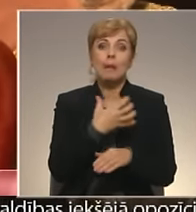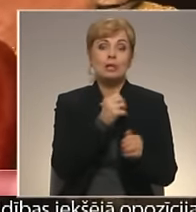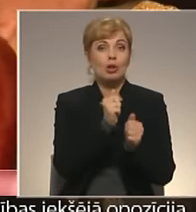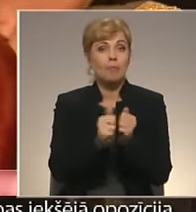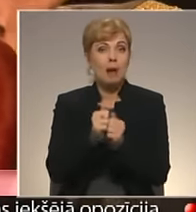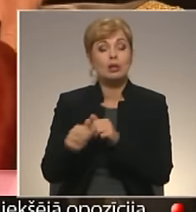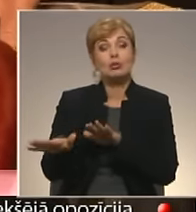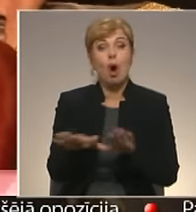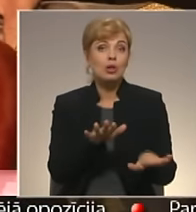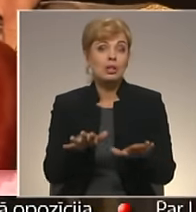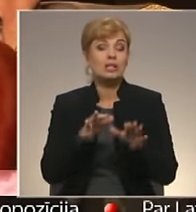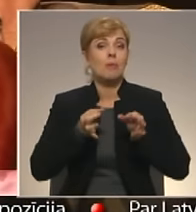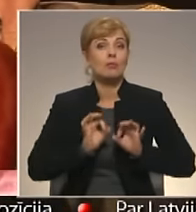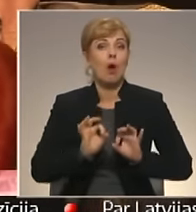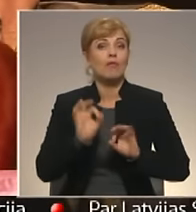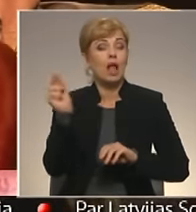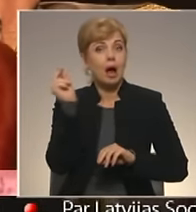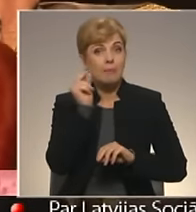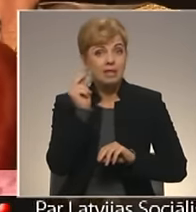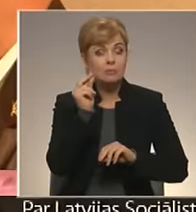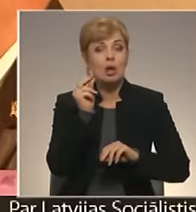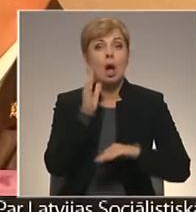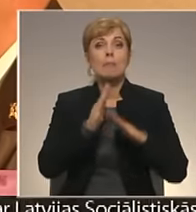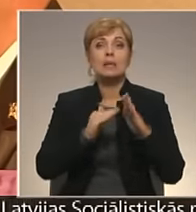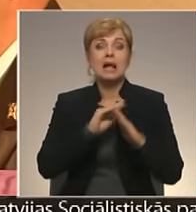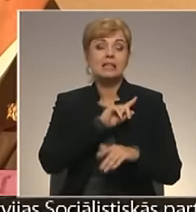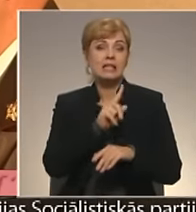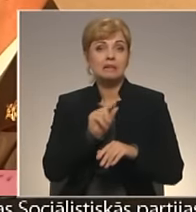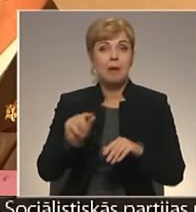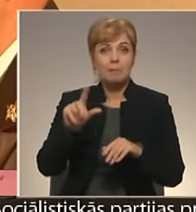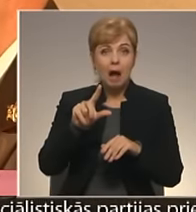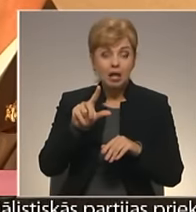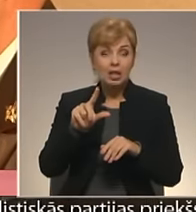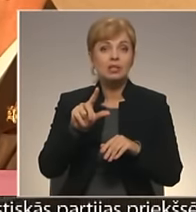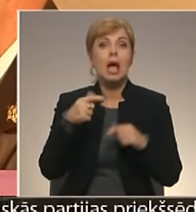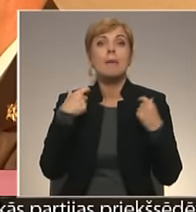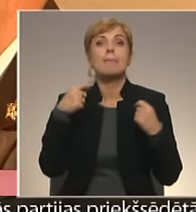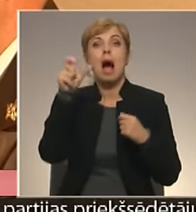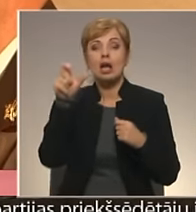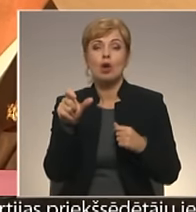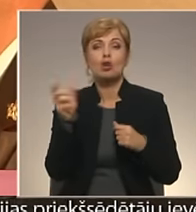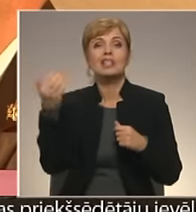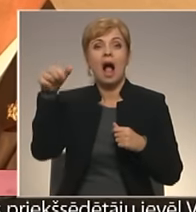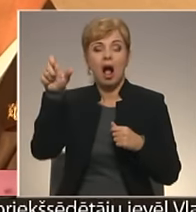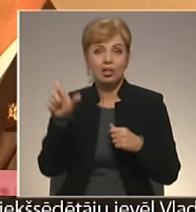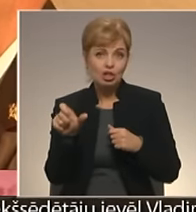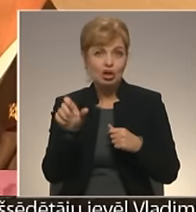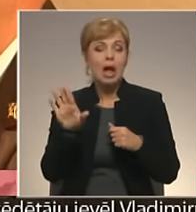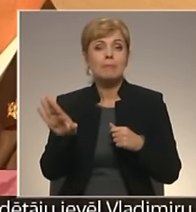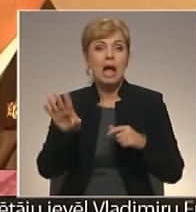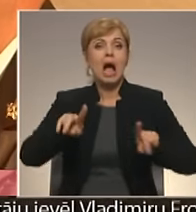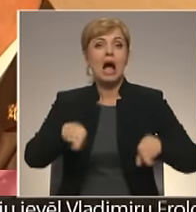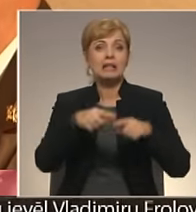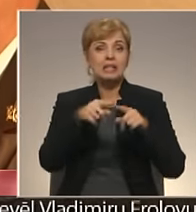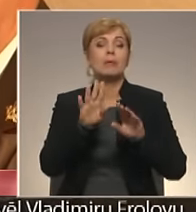organizēt profesionālas apmācības un palielināt prakses iespējas. Ģenerālmajors Leonīds Kalniņš norādīja, ka tieši pie Daugavpils bataljona attīstības